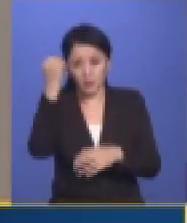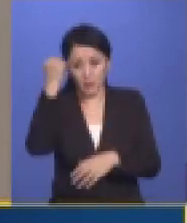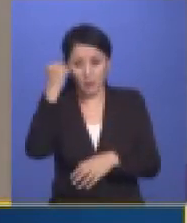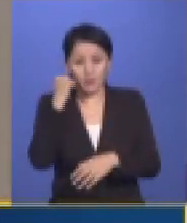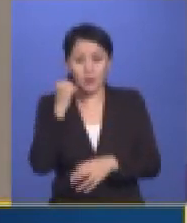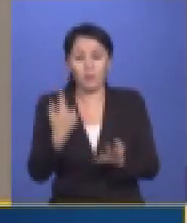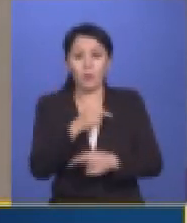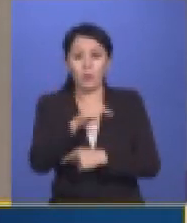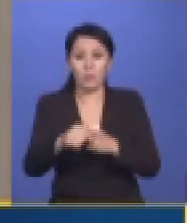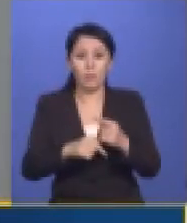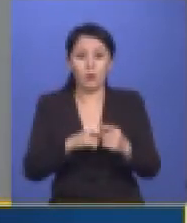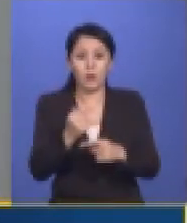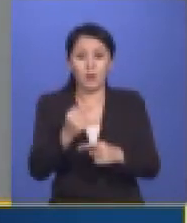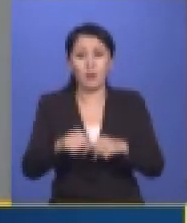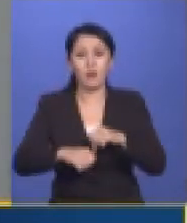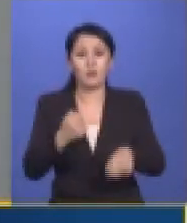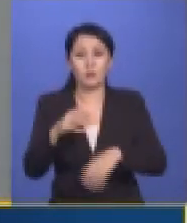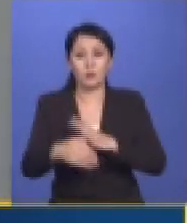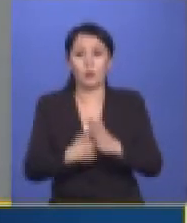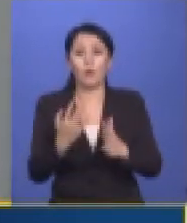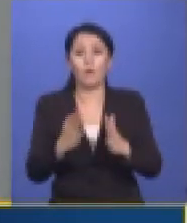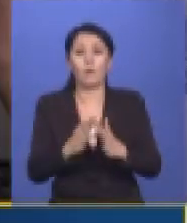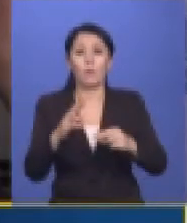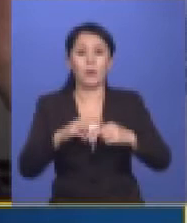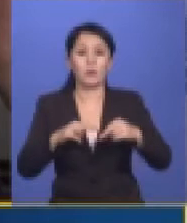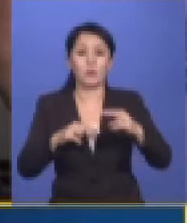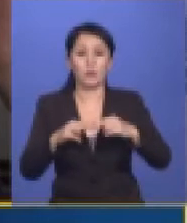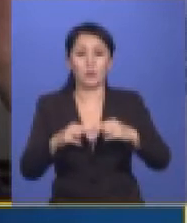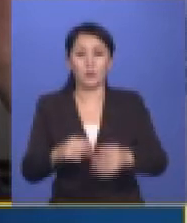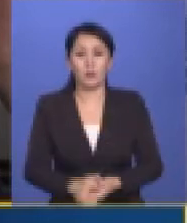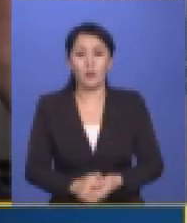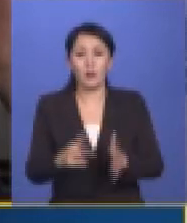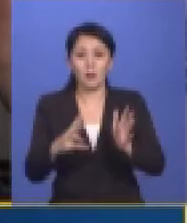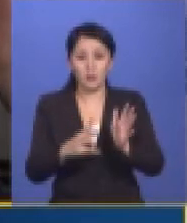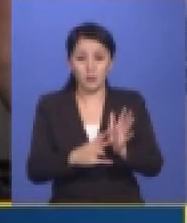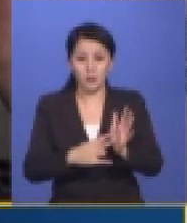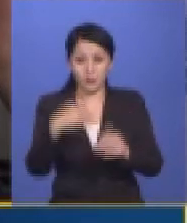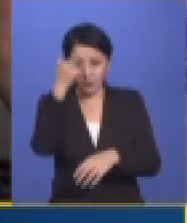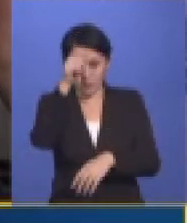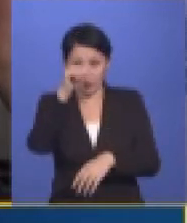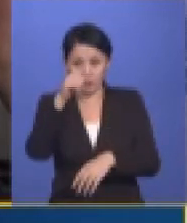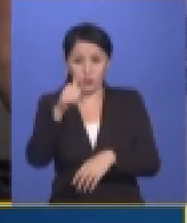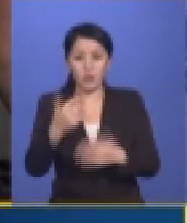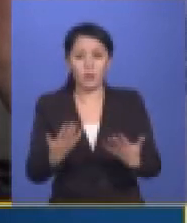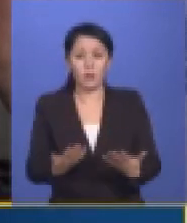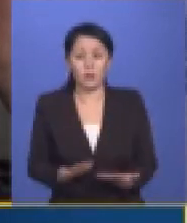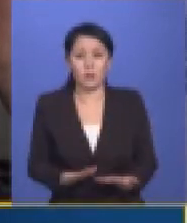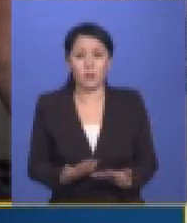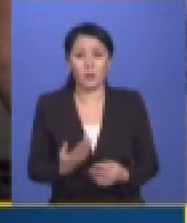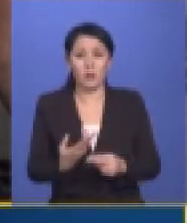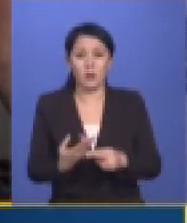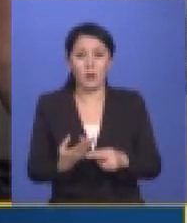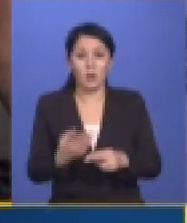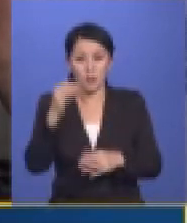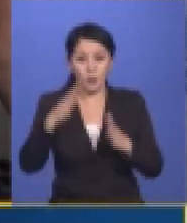тозғандықтан кәсіпкер оны бұзып орнына жаңасын салып берді. Біз 88 жылы кірдік ол үйге. Содан енді ол уже